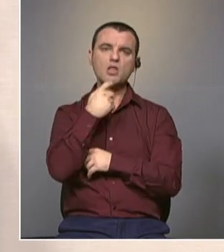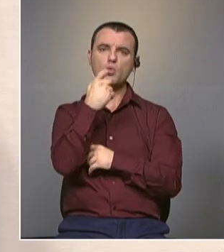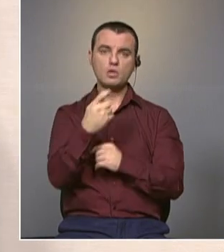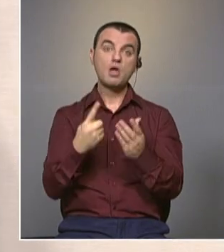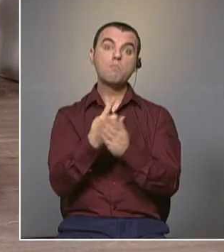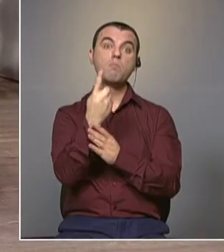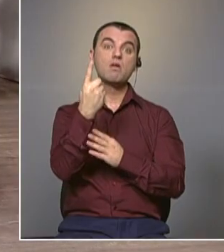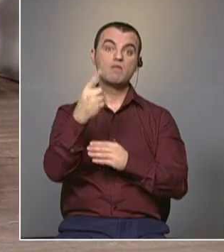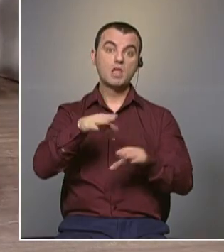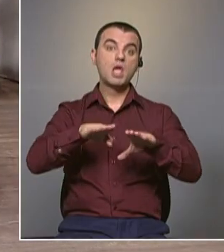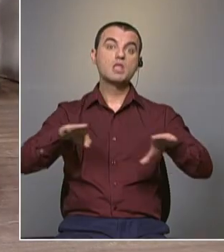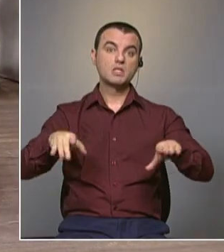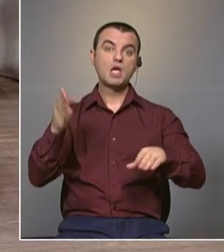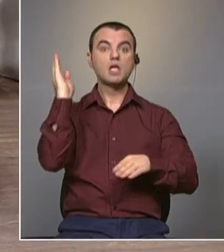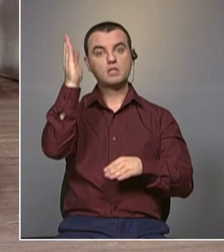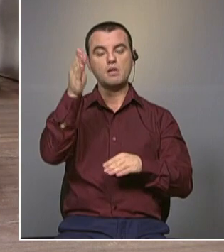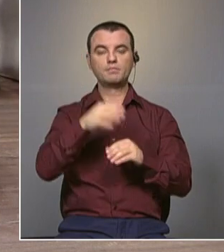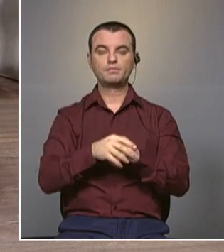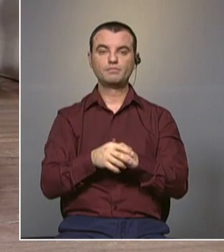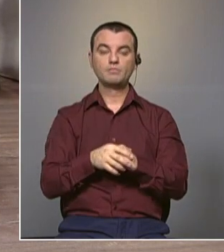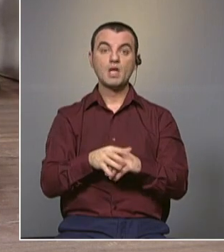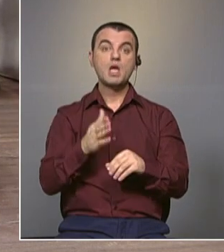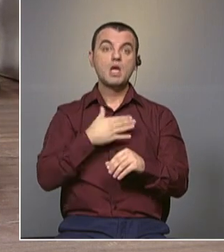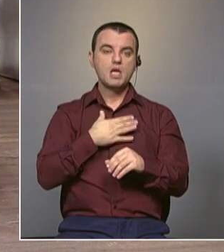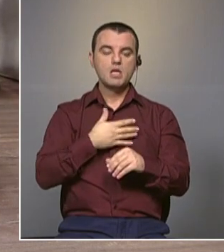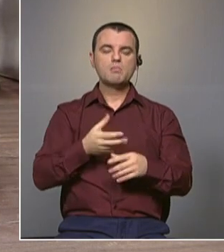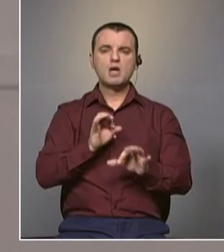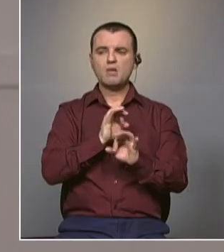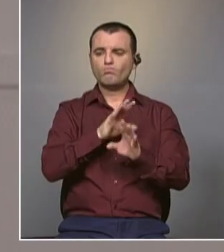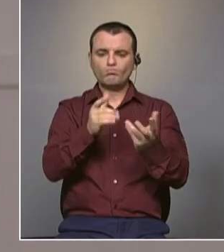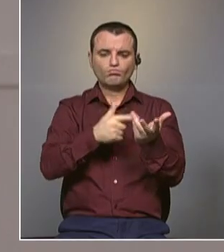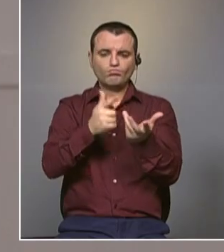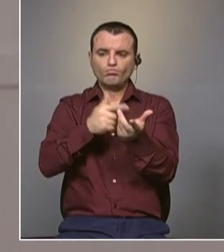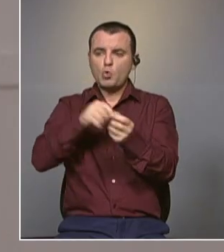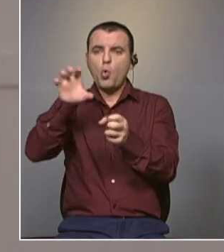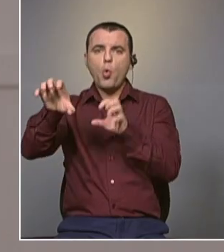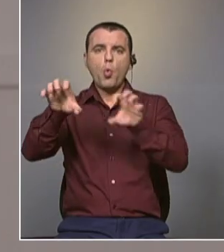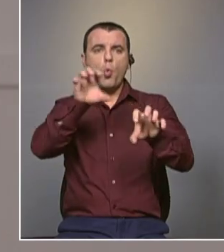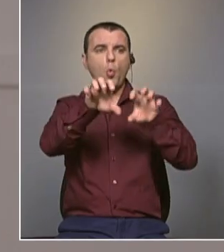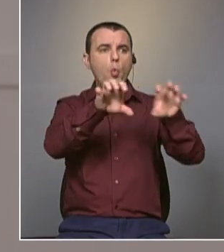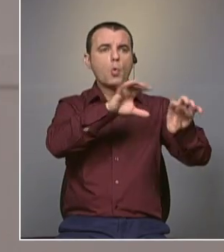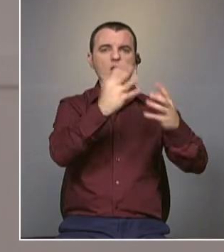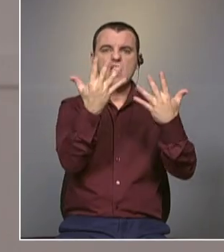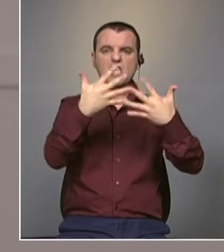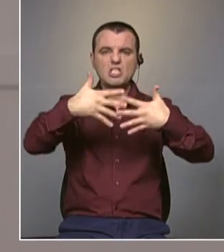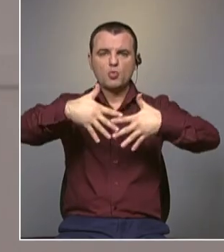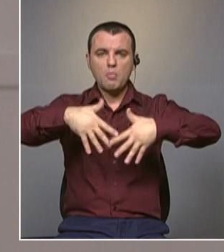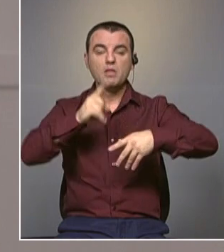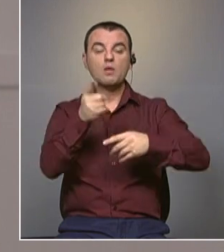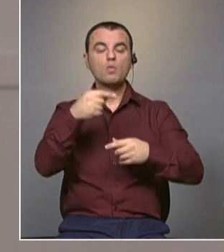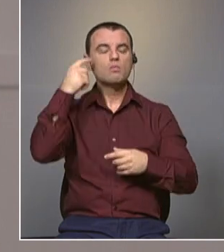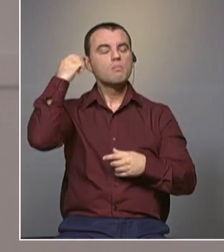Така какво представлява център? Има изключително много уреди, които ни помагат реално да си представим какво е да си астронавт и какво е да си в